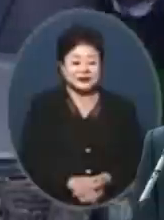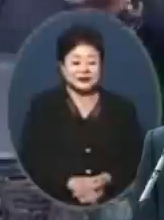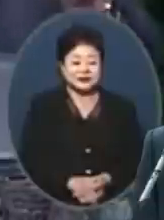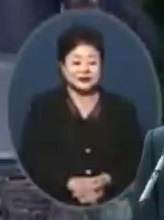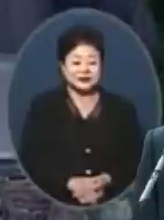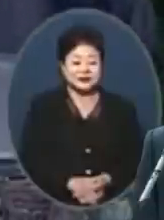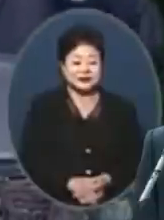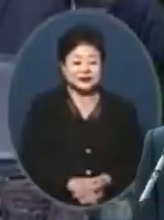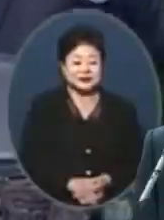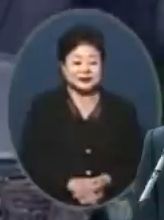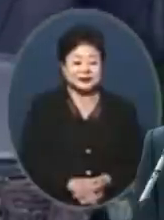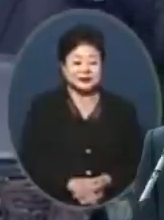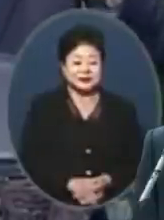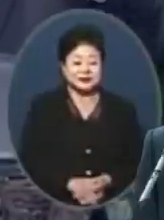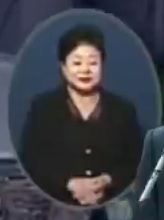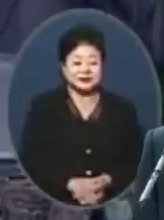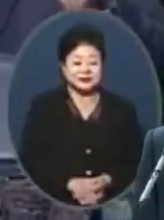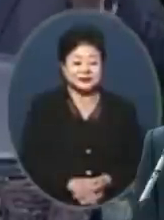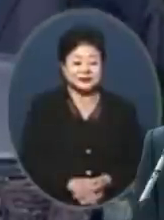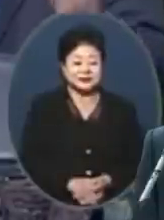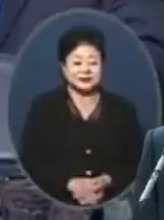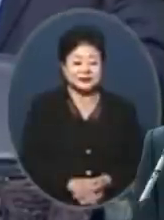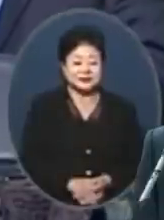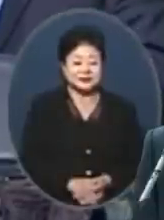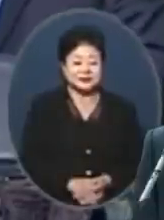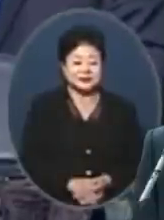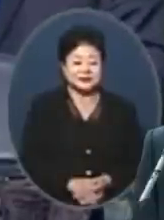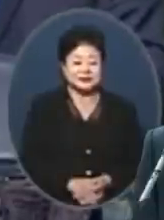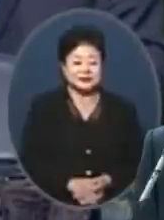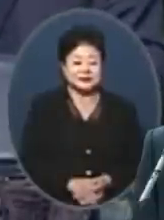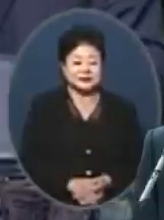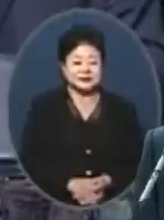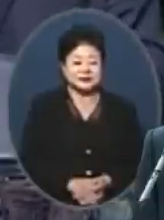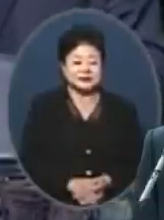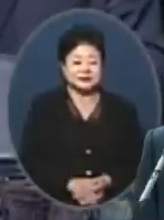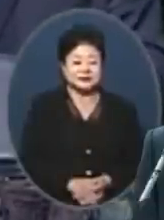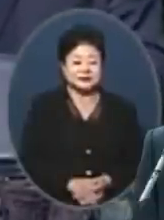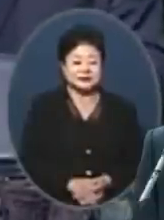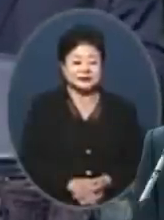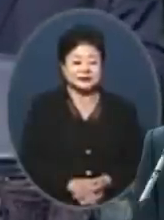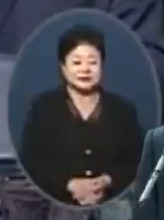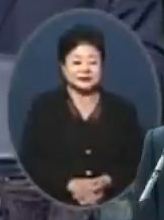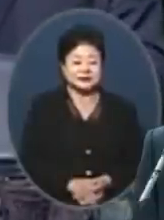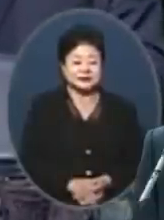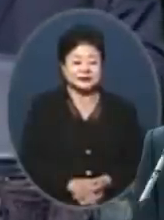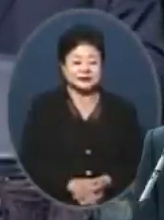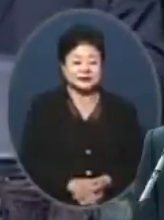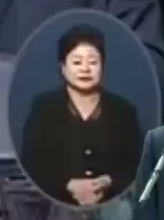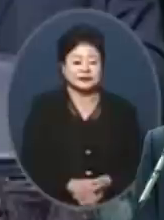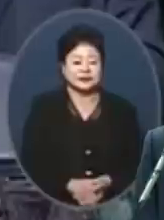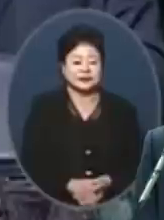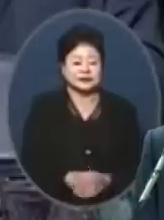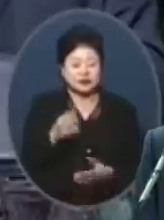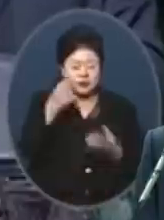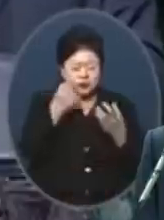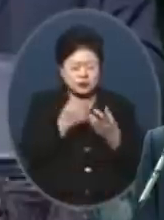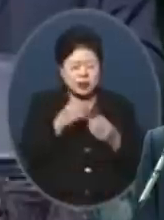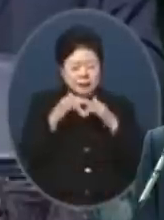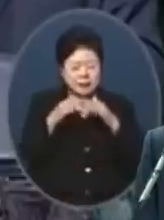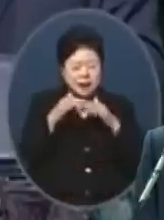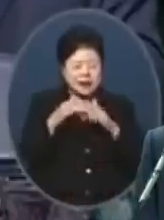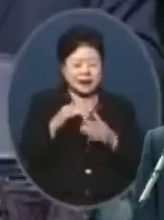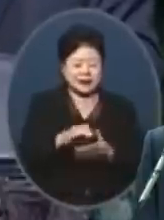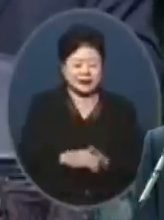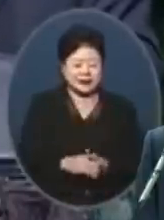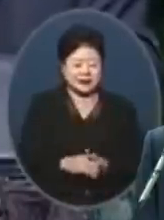Even though you have sinned, as you believe that God has given you righteousness, then you will be righteous. 여러분이 성령 충만하고 방언을 하게